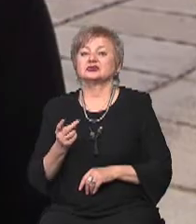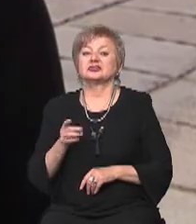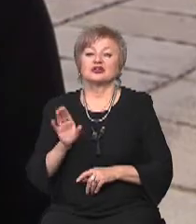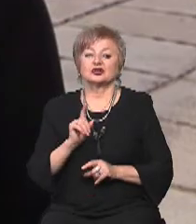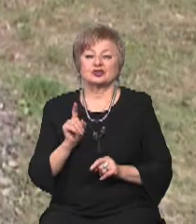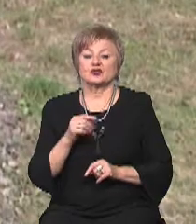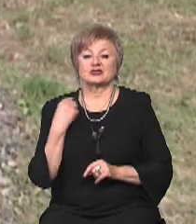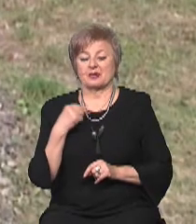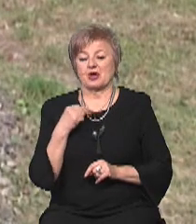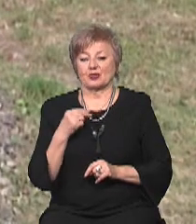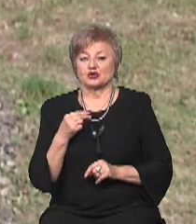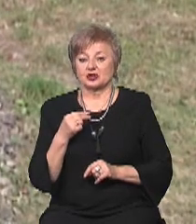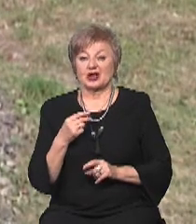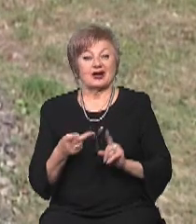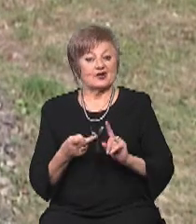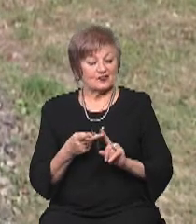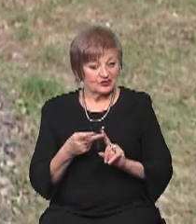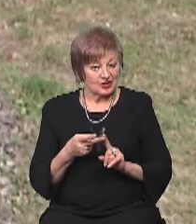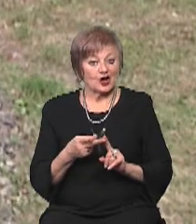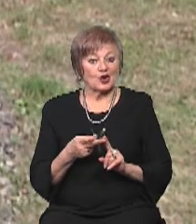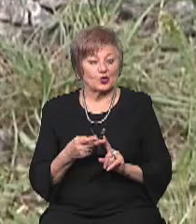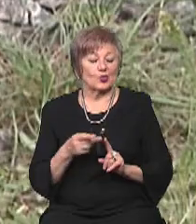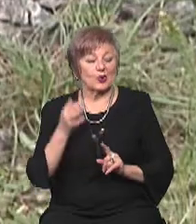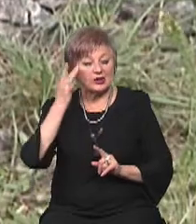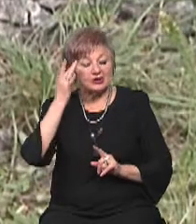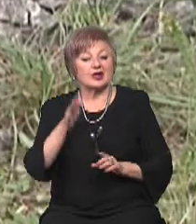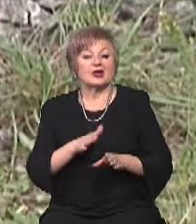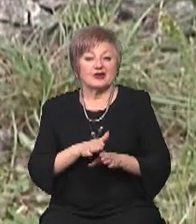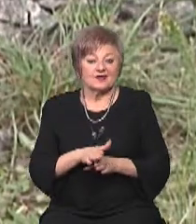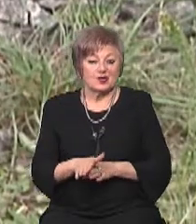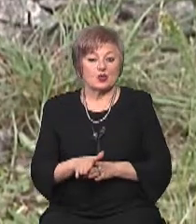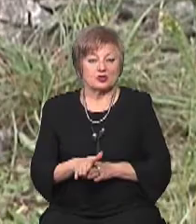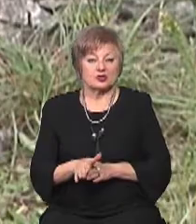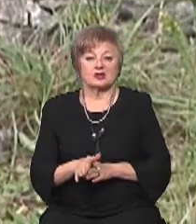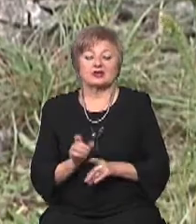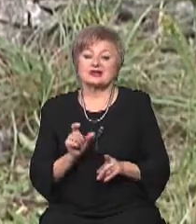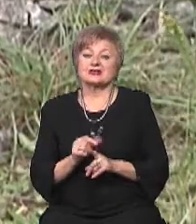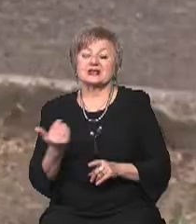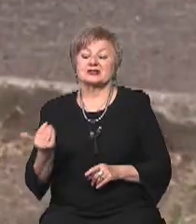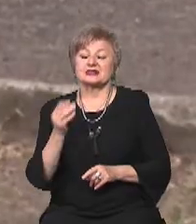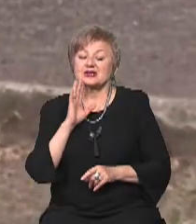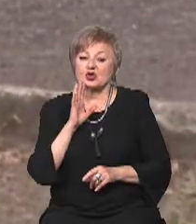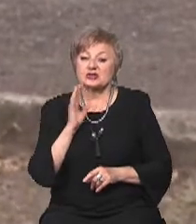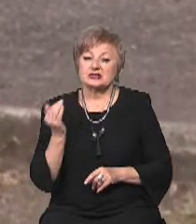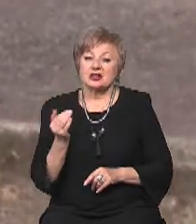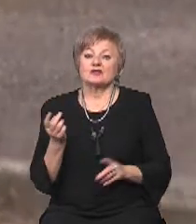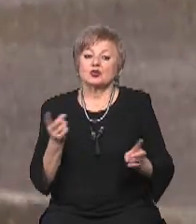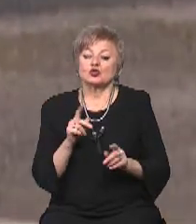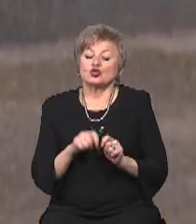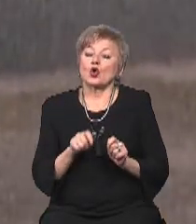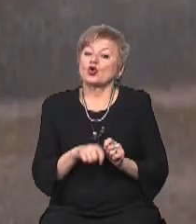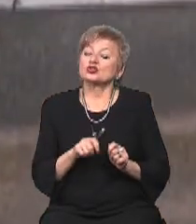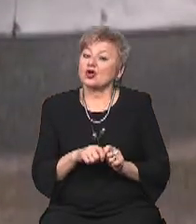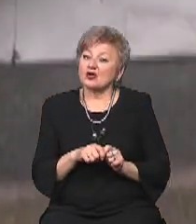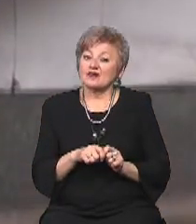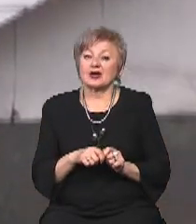міста Запоріжжя. Другий етап – за умови підтримки ідеї громадянами і її реалізація. За словами пані Людмили, тут важливо контролювати підрядників,